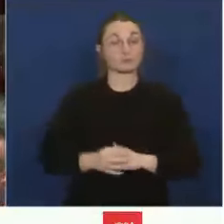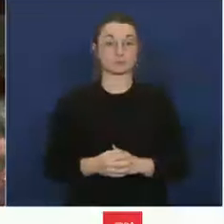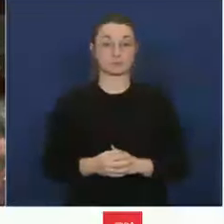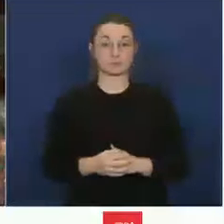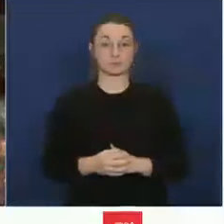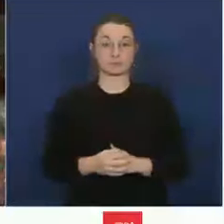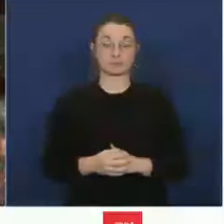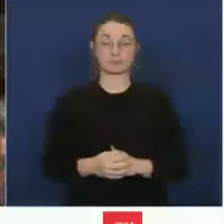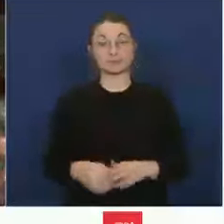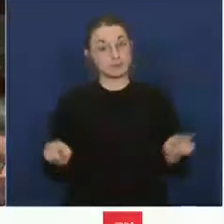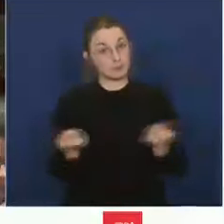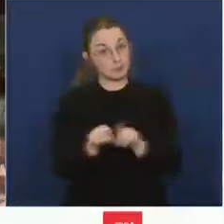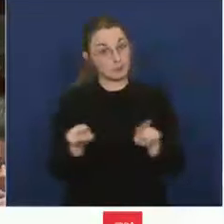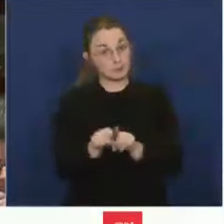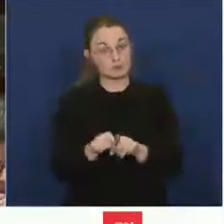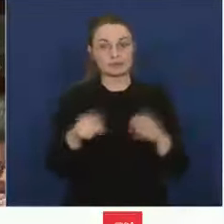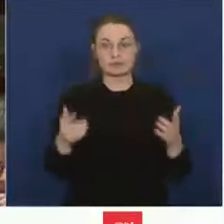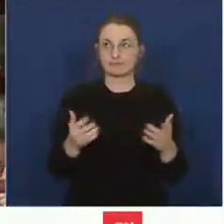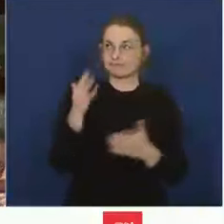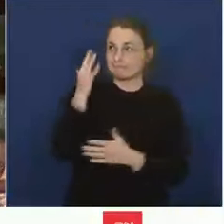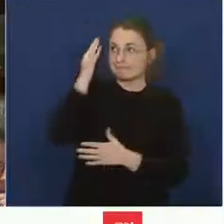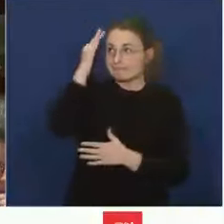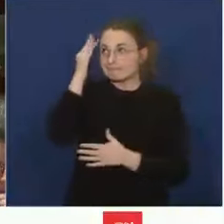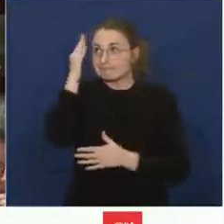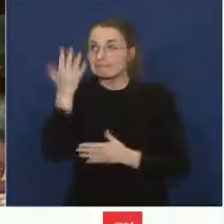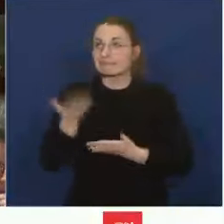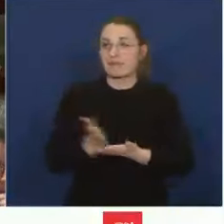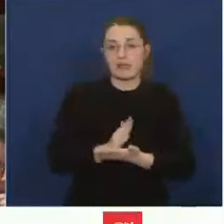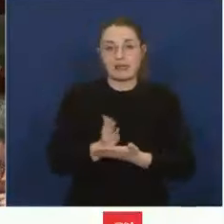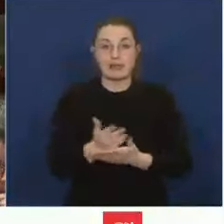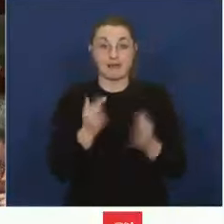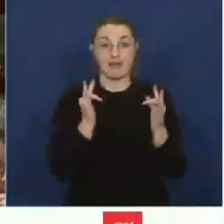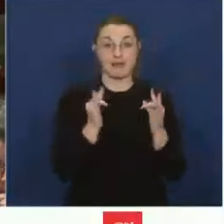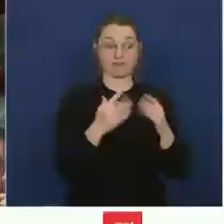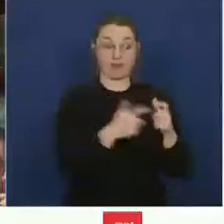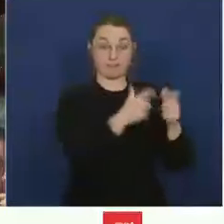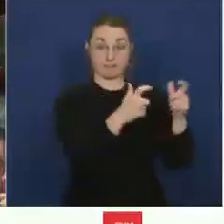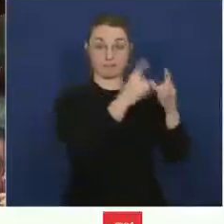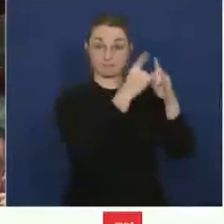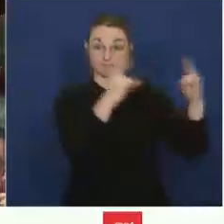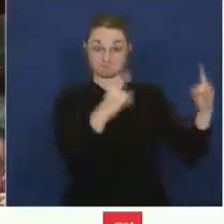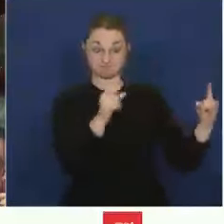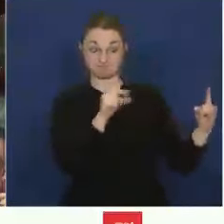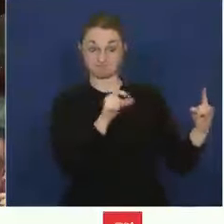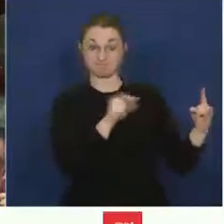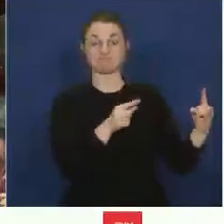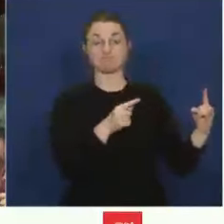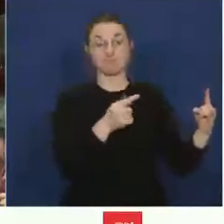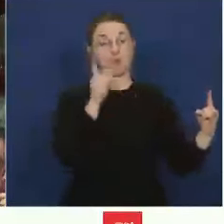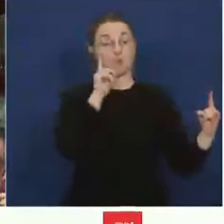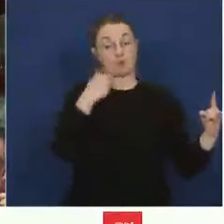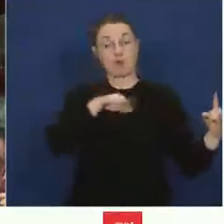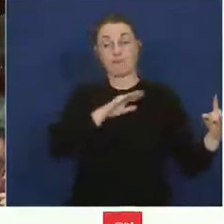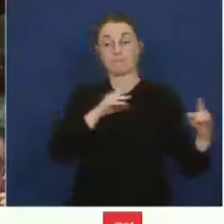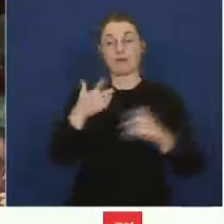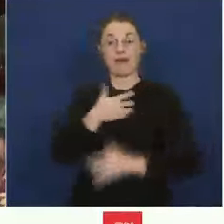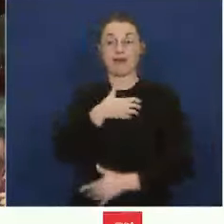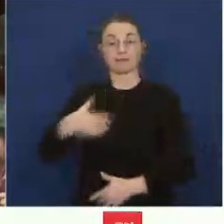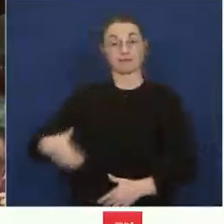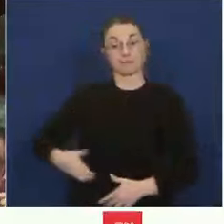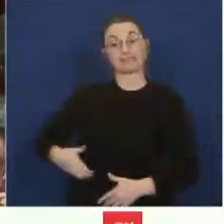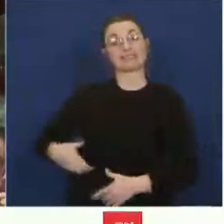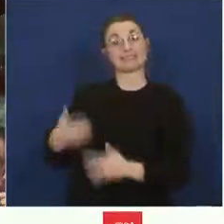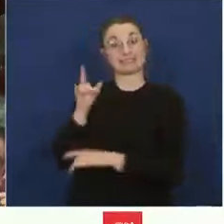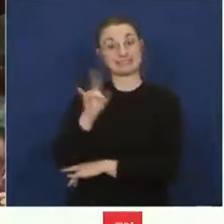Considérant les incertitudes pour le devenir du bâtiment né de la décision prise par la municipalité de Lille de mettre un terme à